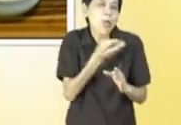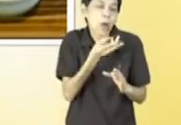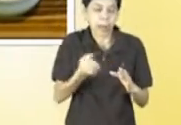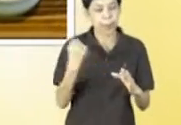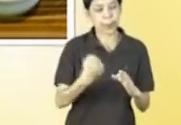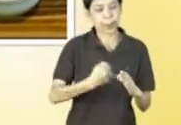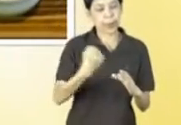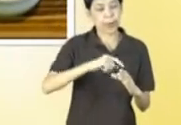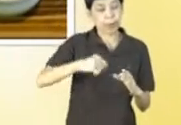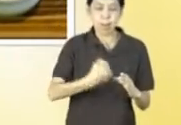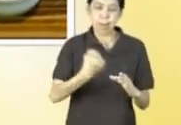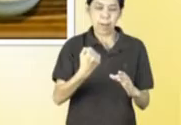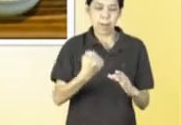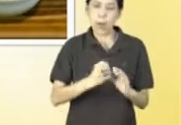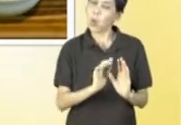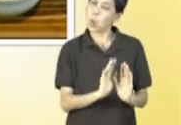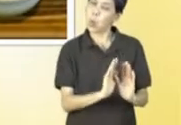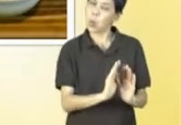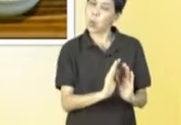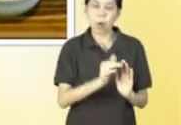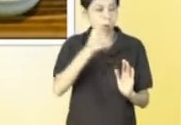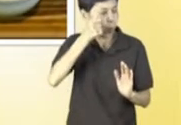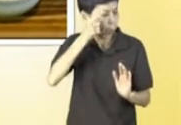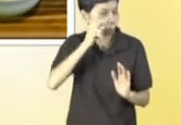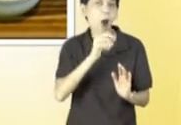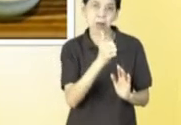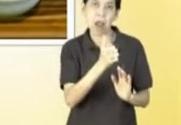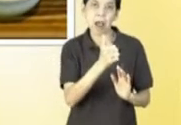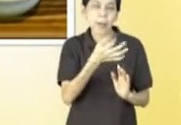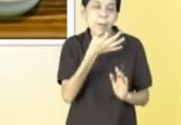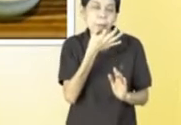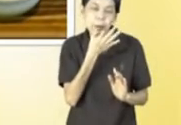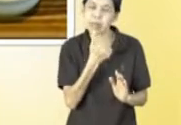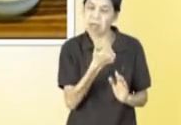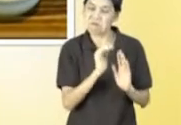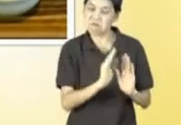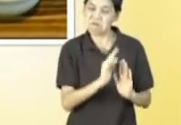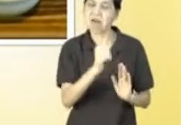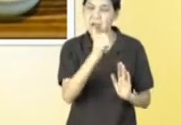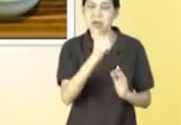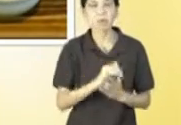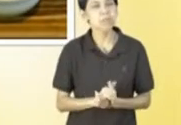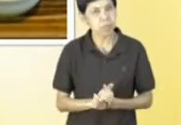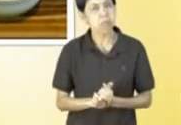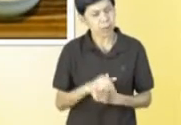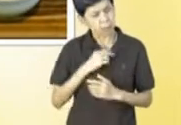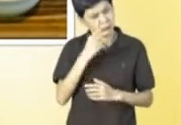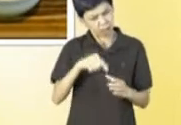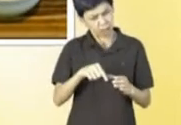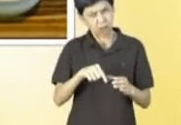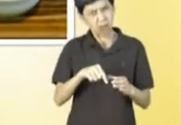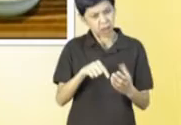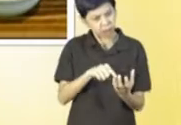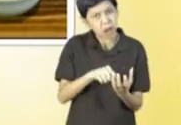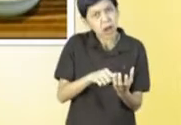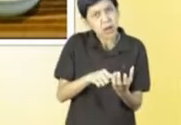มันจะทำให้น้ำพริกเนี่ยเก็บรักษาไว้ได้หลายวันนะครับเพราะเกลือจะรักษาไอ้นั่น แล้วที่เห็นคือเป็นน้ำมัน